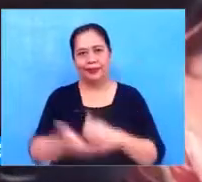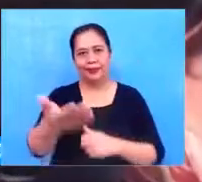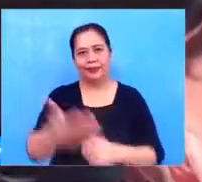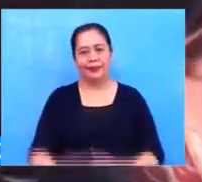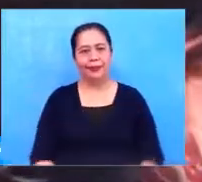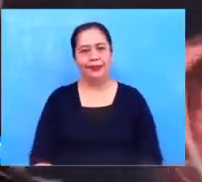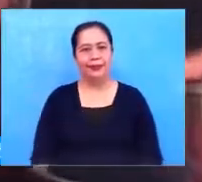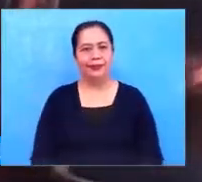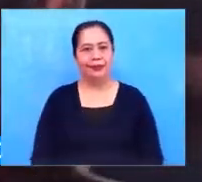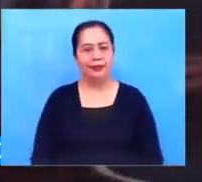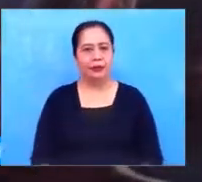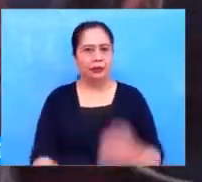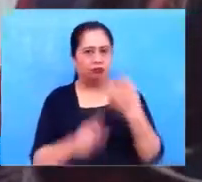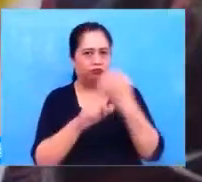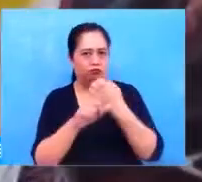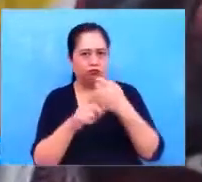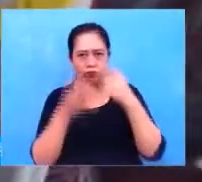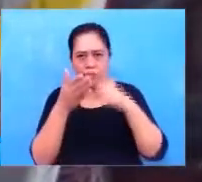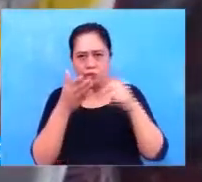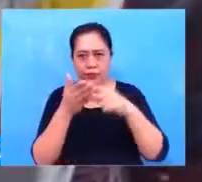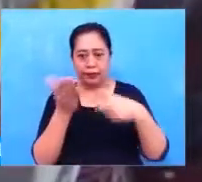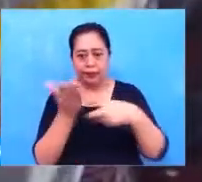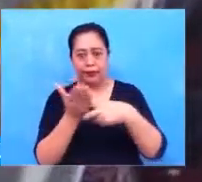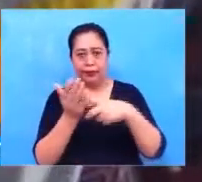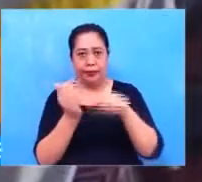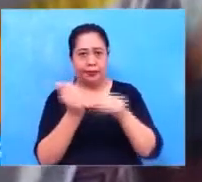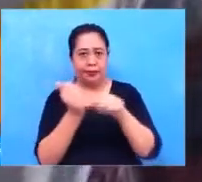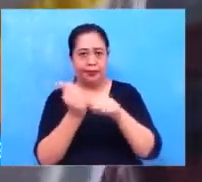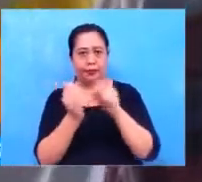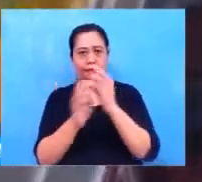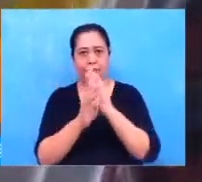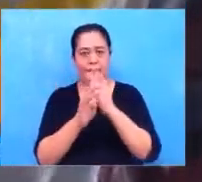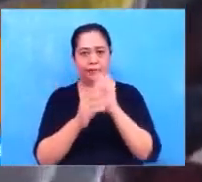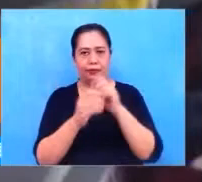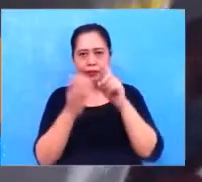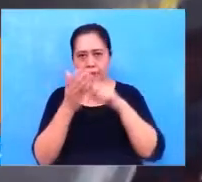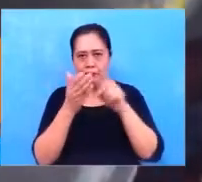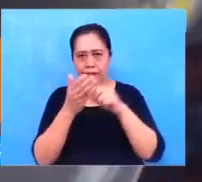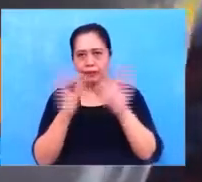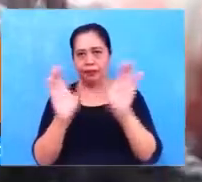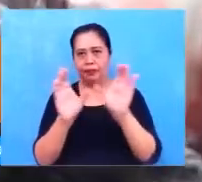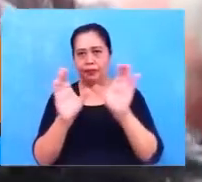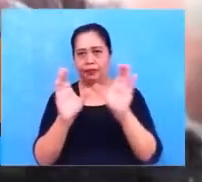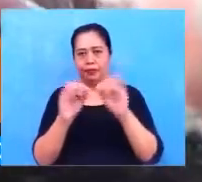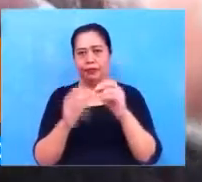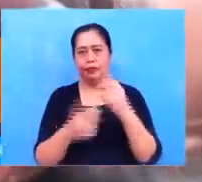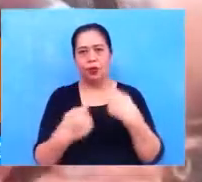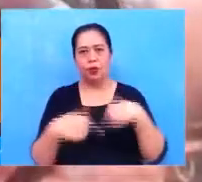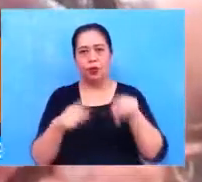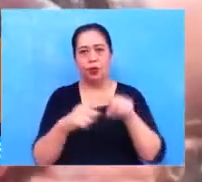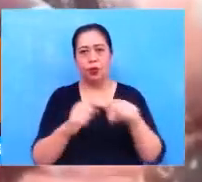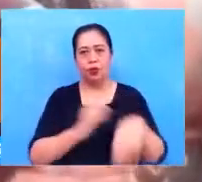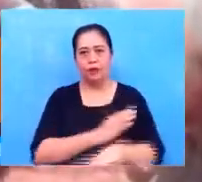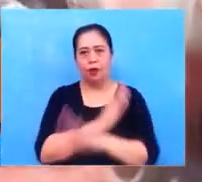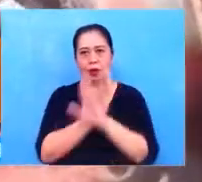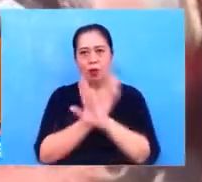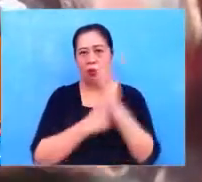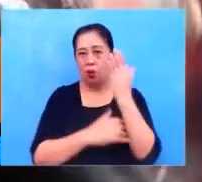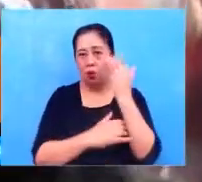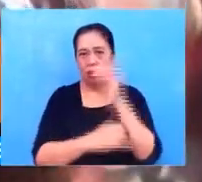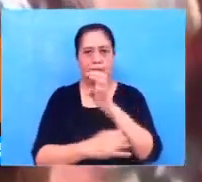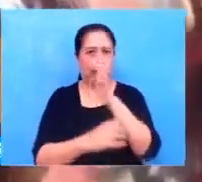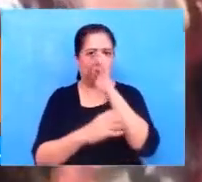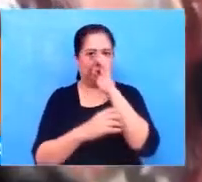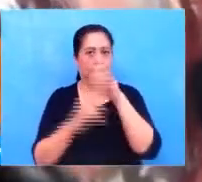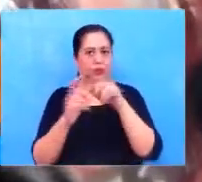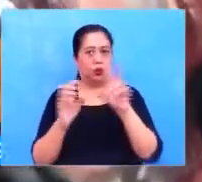Isa-isang iniinspeksyon ng konduktor ng bus na ito ang mga vaccination card ng mga pasahero papuntang Davao. Mahigpit daw kasi ang pagpapatupad ng no